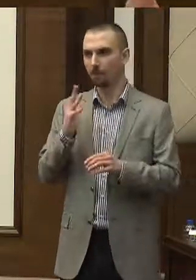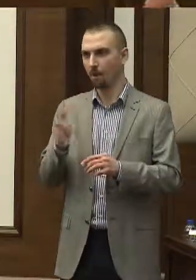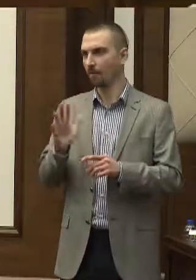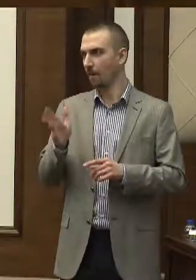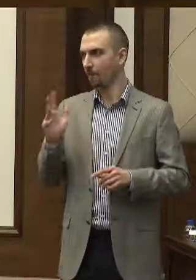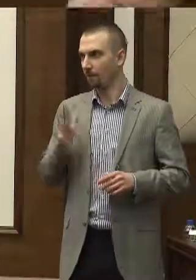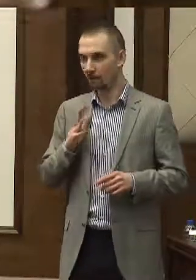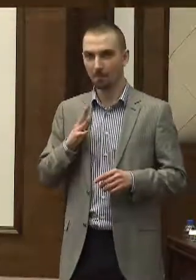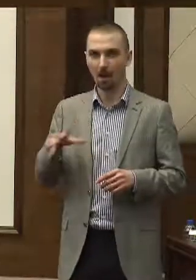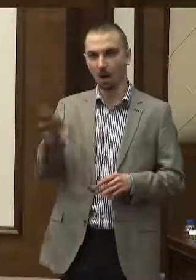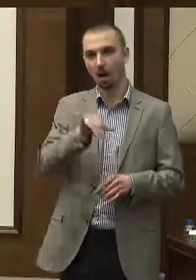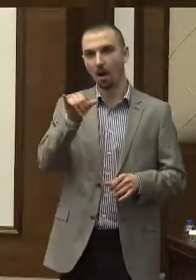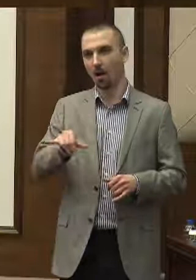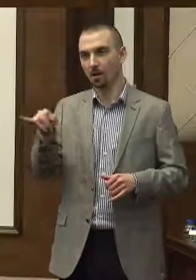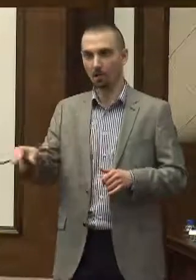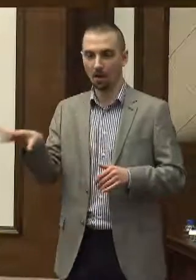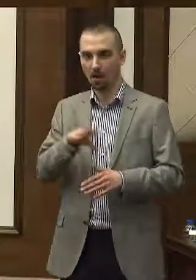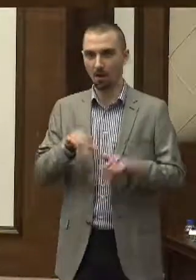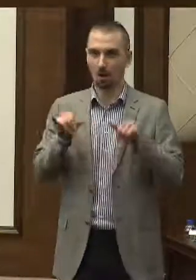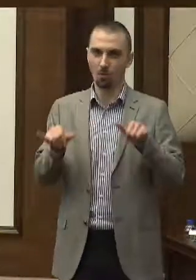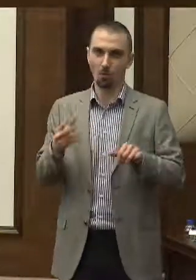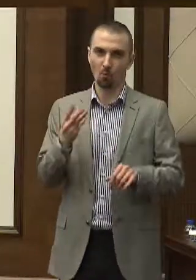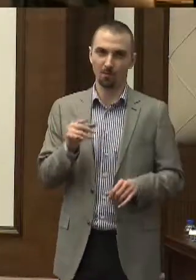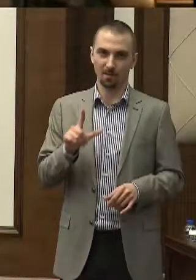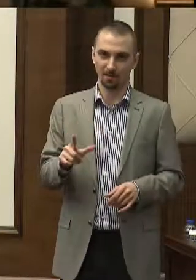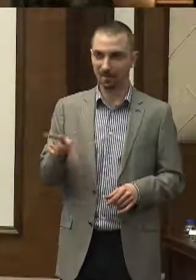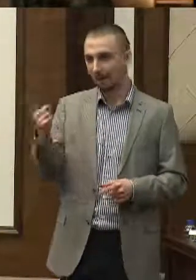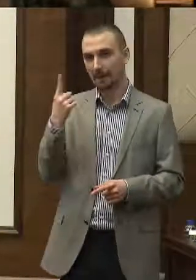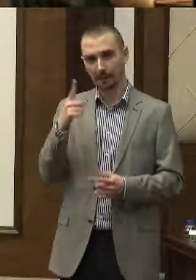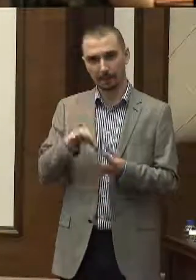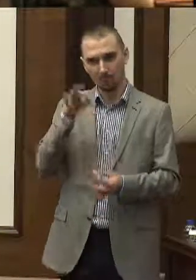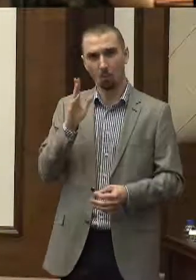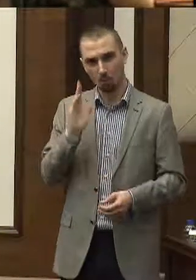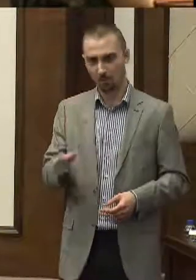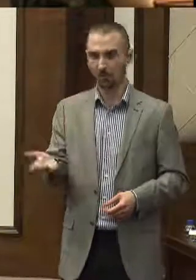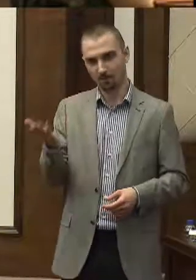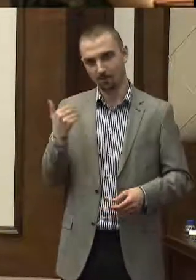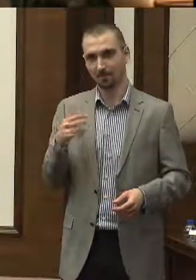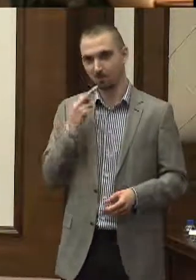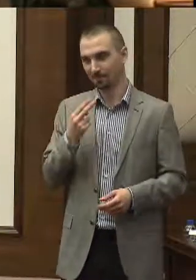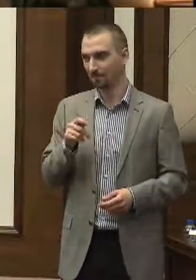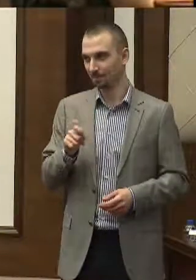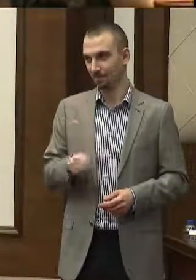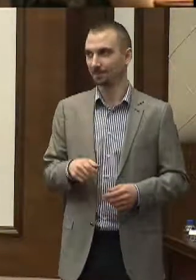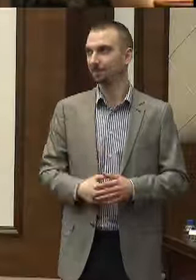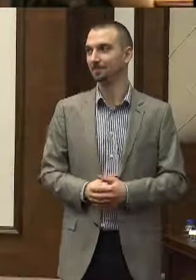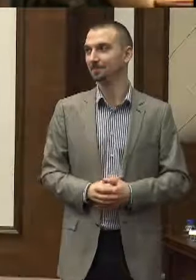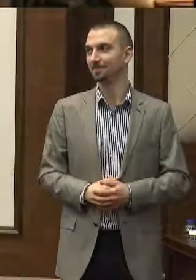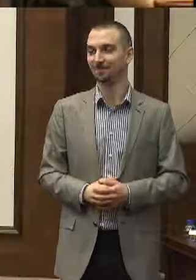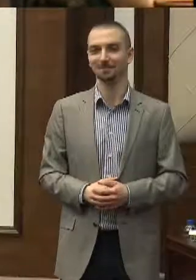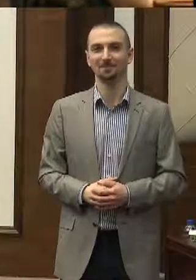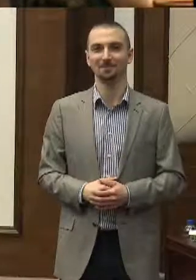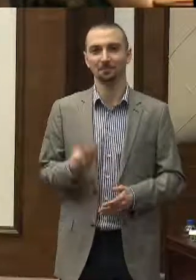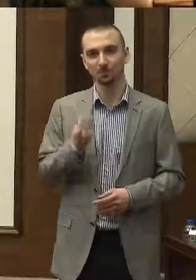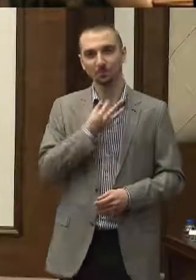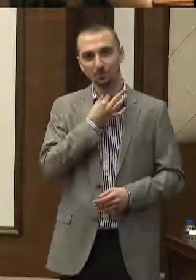sizden. Hepinizin hakları eşit olduğu için bu çatı altında. Onun için ben iki kez bunu bilerek söyledim. Recep Bey de destek verdi.